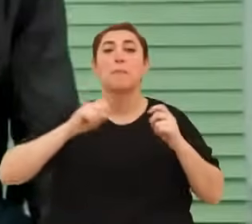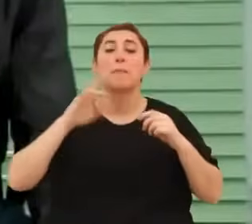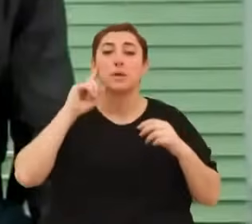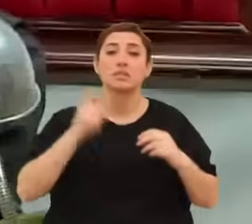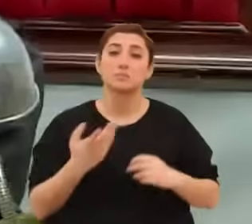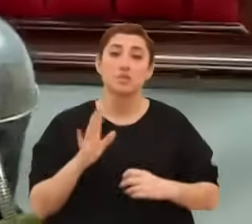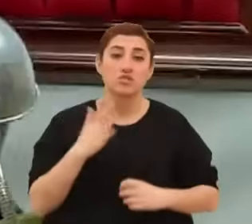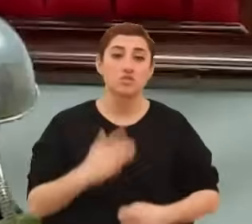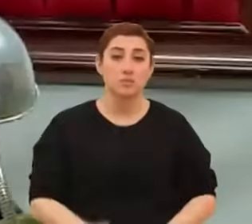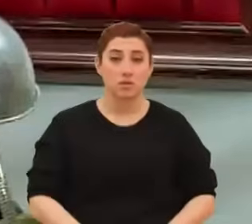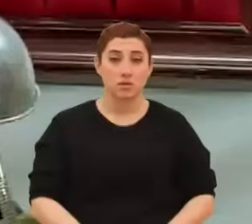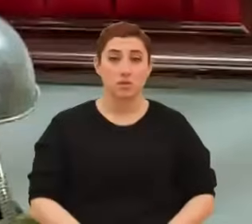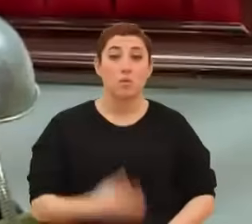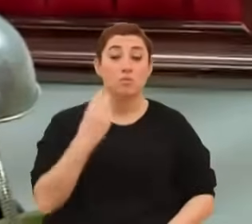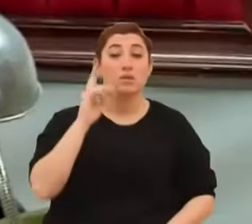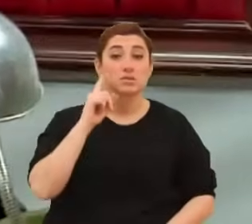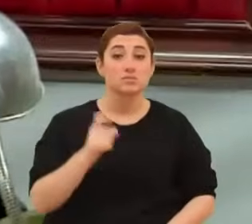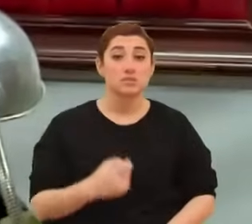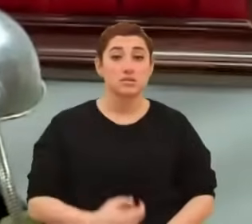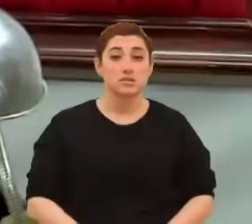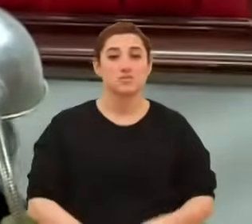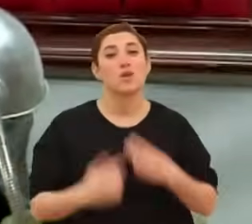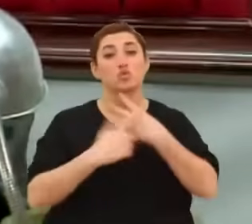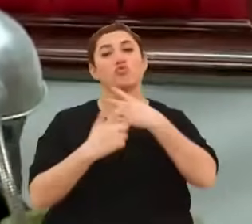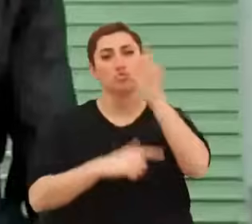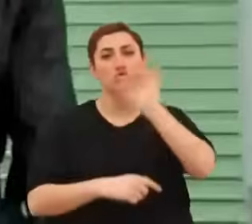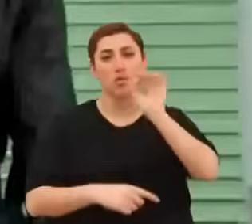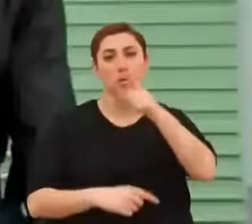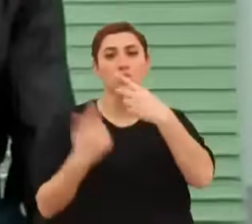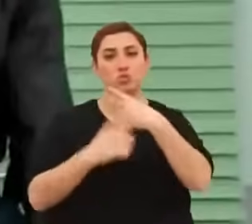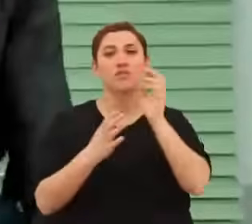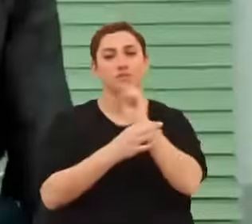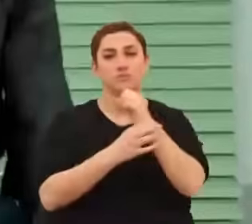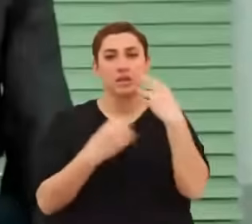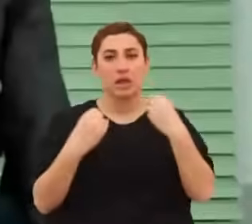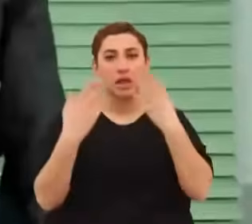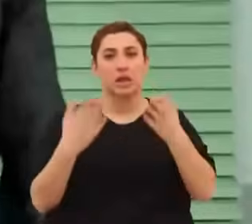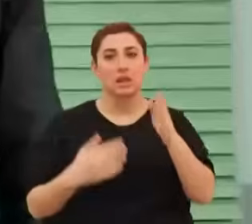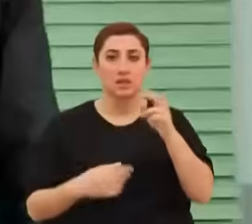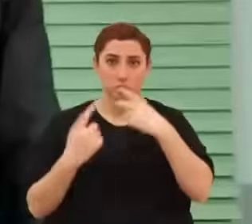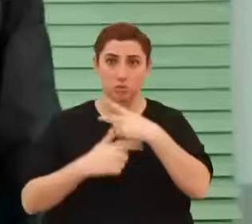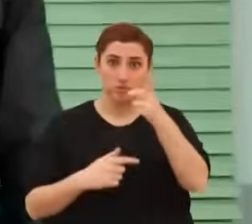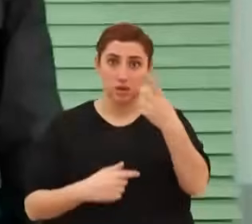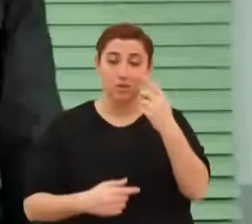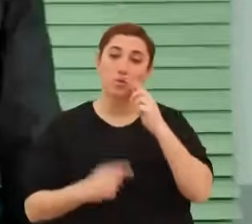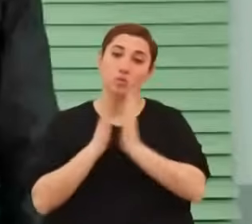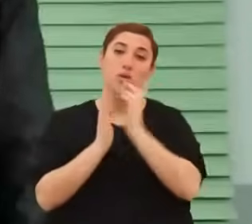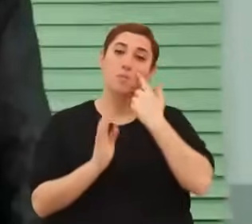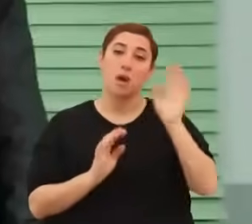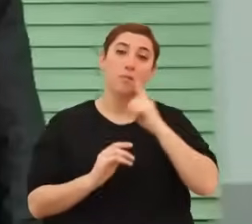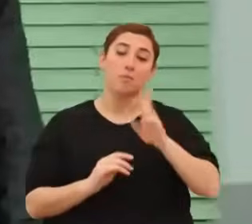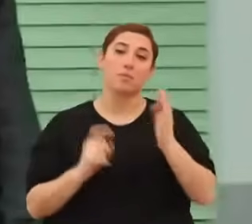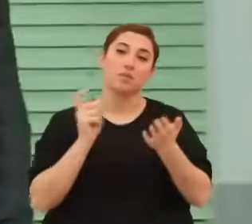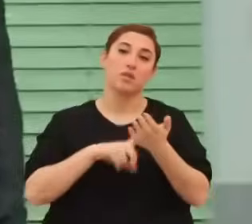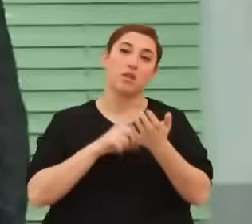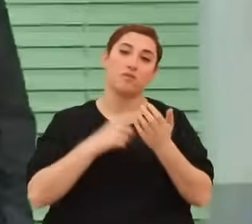miyiz acaba? Olmaz mı? Ya Yusuf çizer onu ya. Yusuf'un el resmi iyi. Çizersin değil mi Yusuf? Amirim kusura bakmayın da yani bir